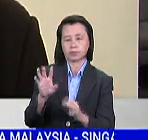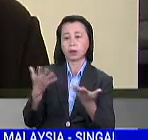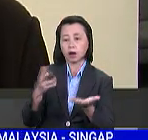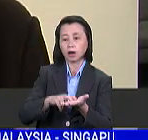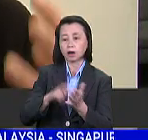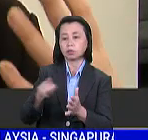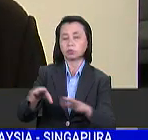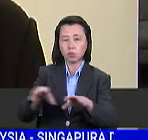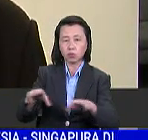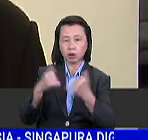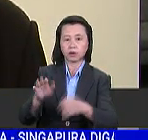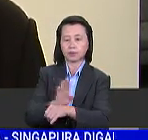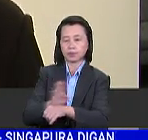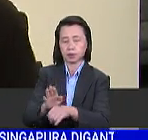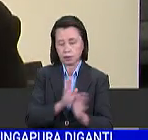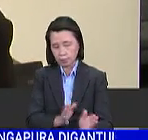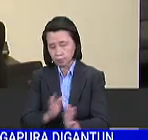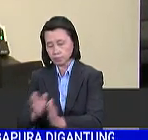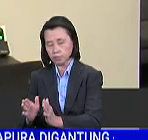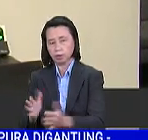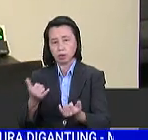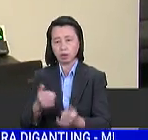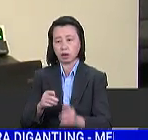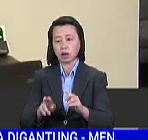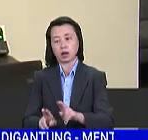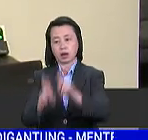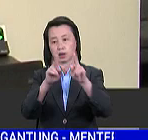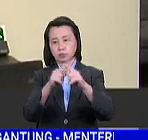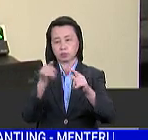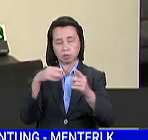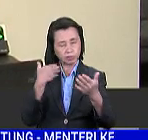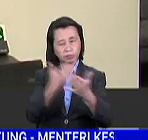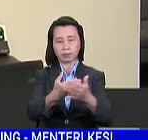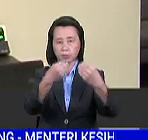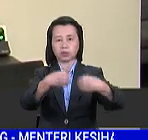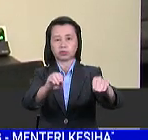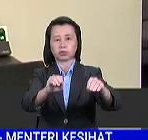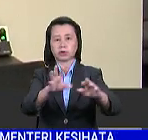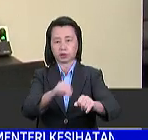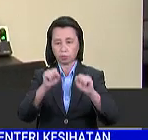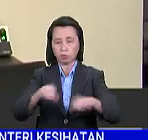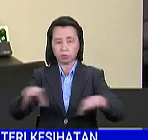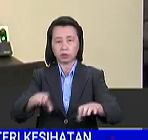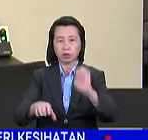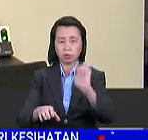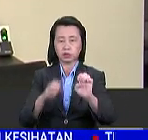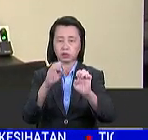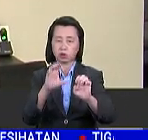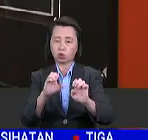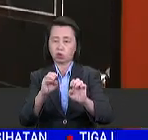Howard doing now free Biz leads to the point that saling Enno able to each